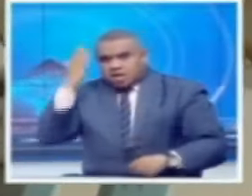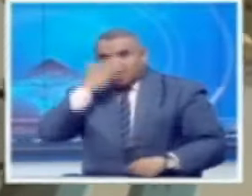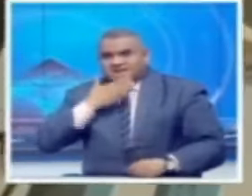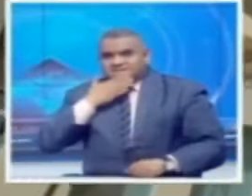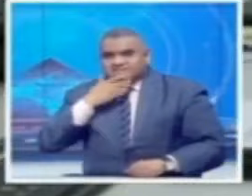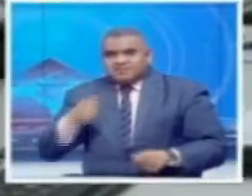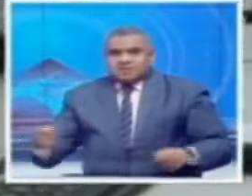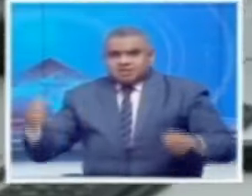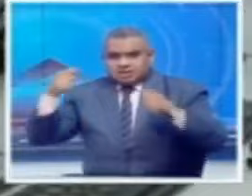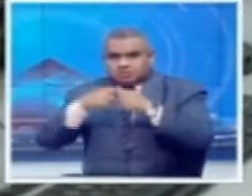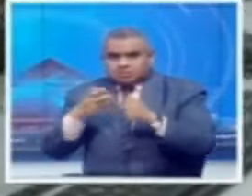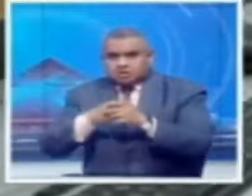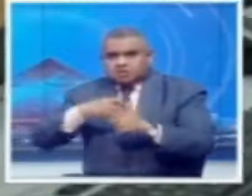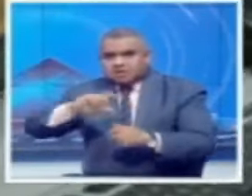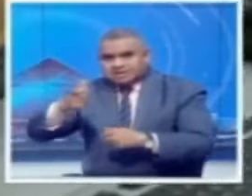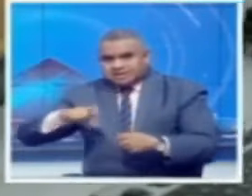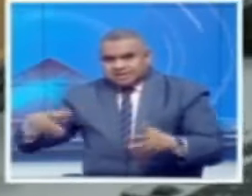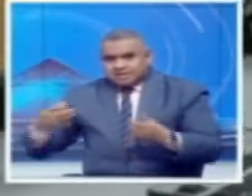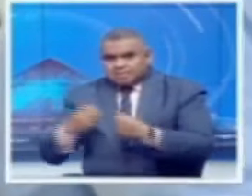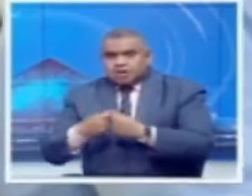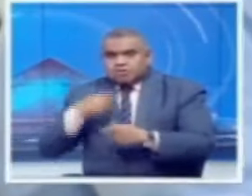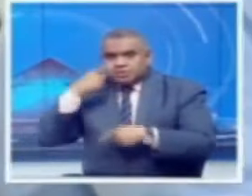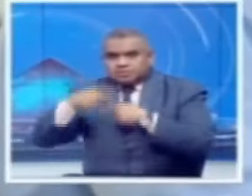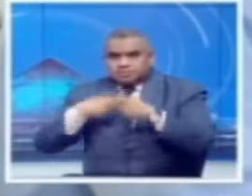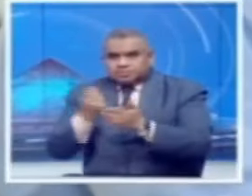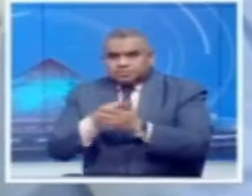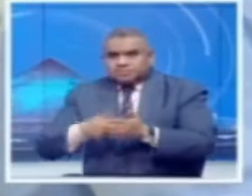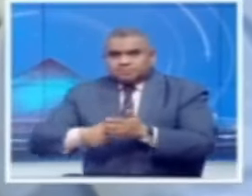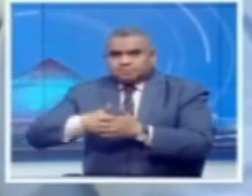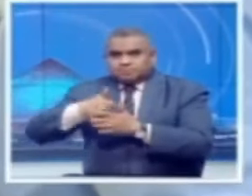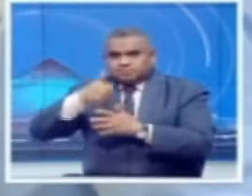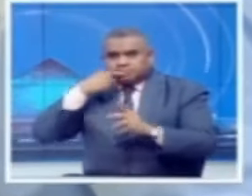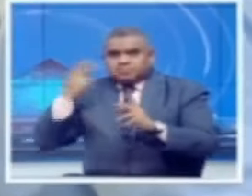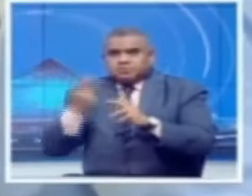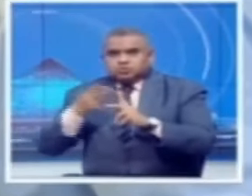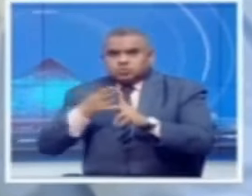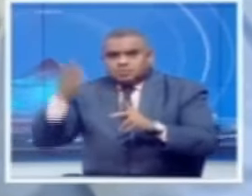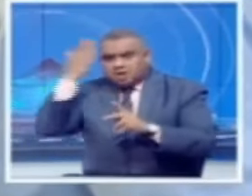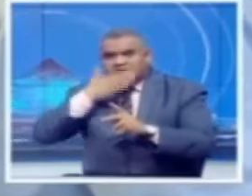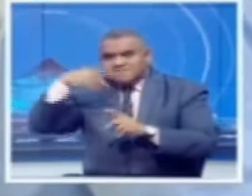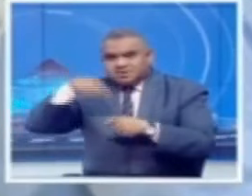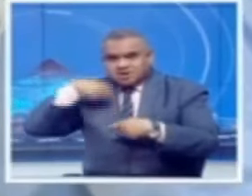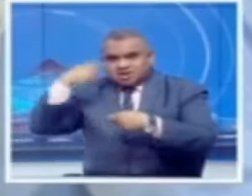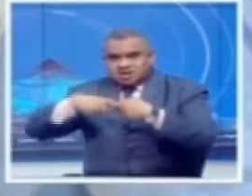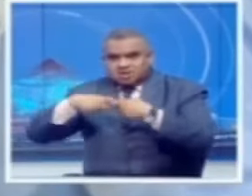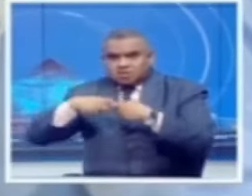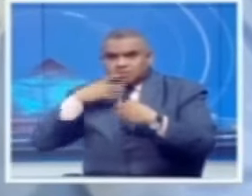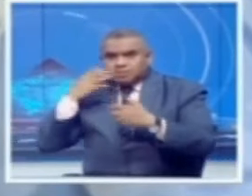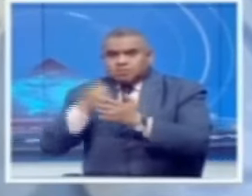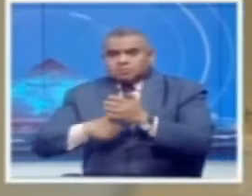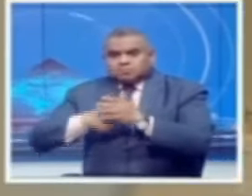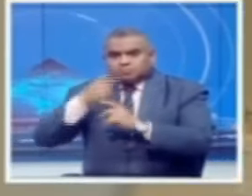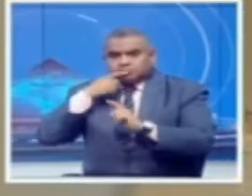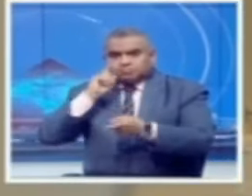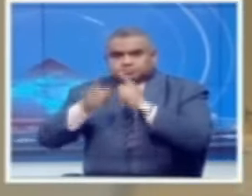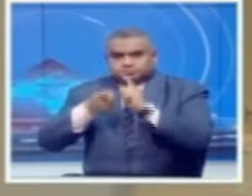الإفريقية إضافة إلى دول حوض نهر النيل، وذلك لتحقيق تواصل أكبر مع شعوب القارة الإفريقية